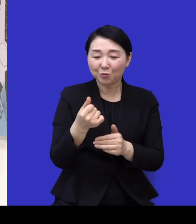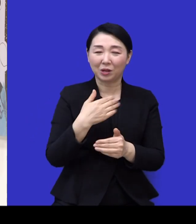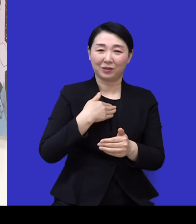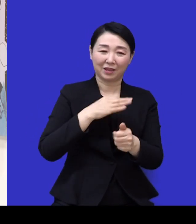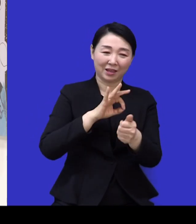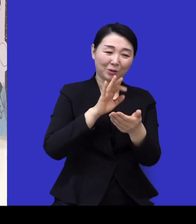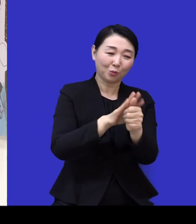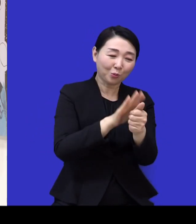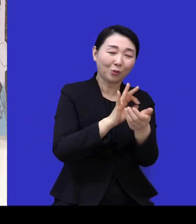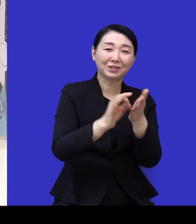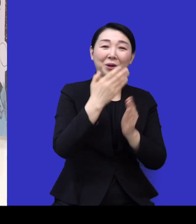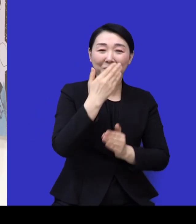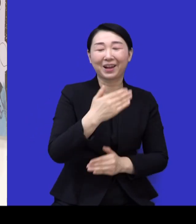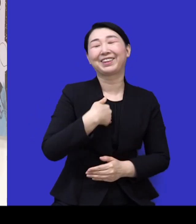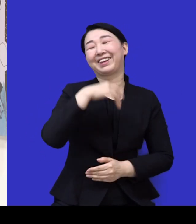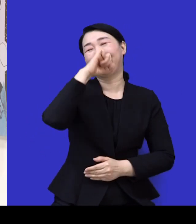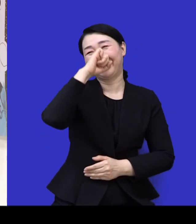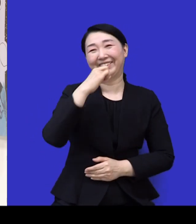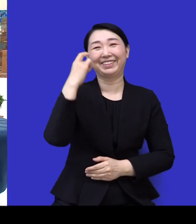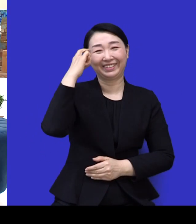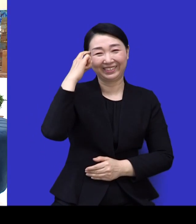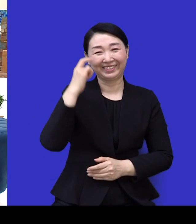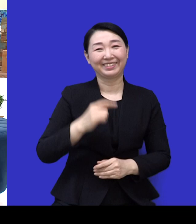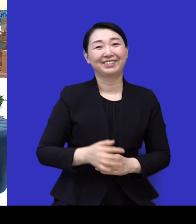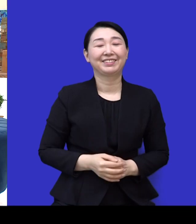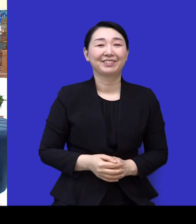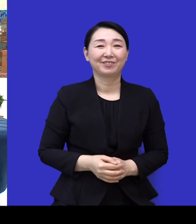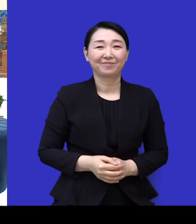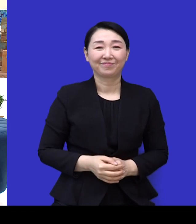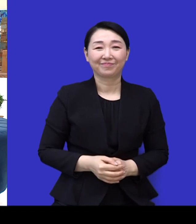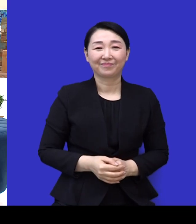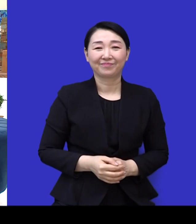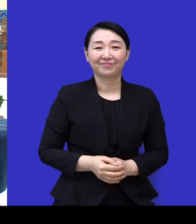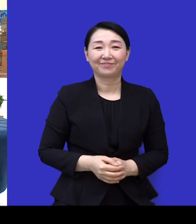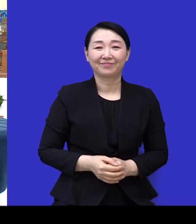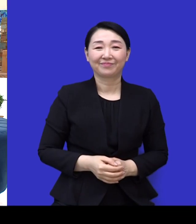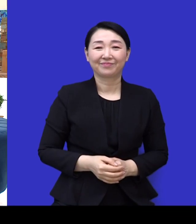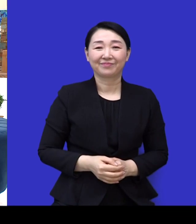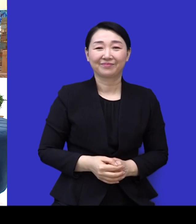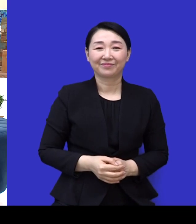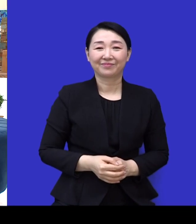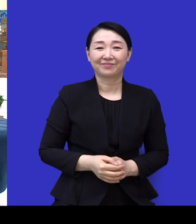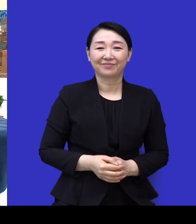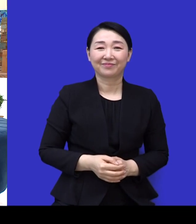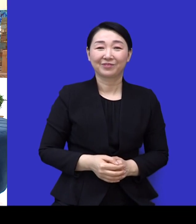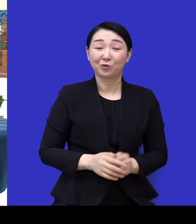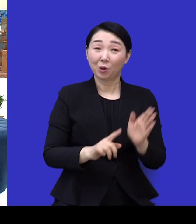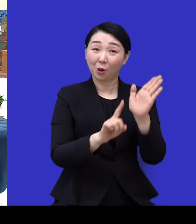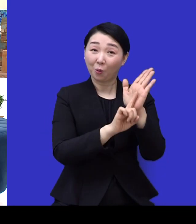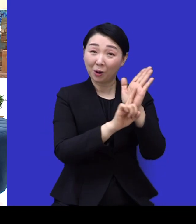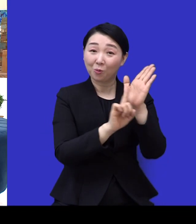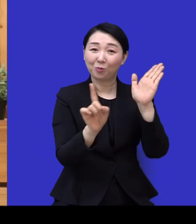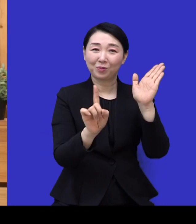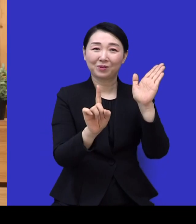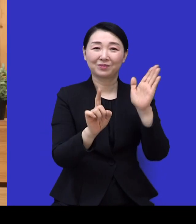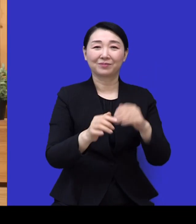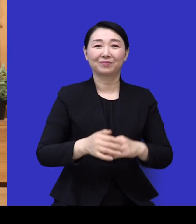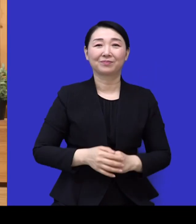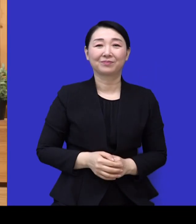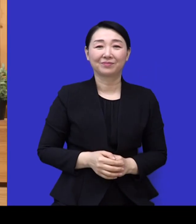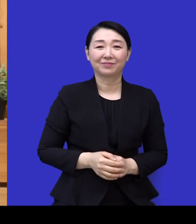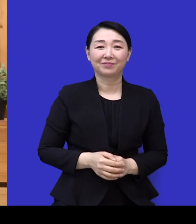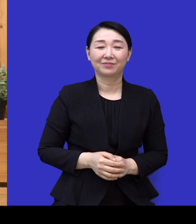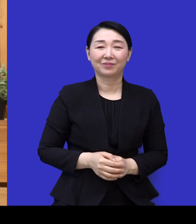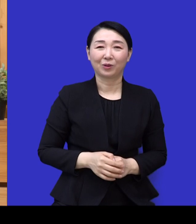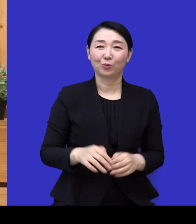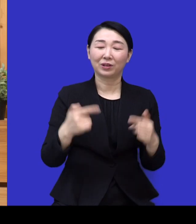사용되니까 좋다 하는 생각으로 하고 있죠. 우리 그 왜 광고라는 게 그런 거잖아요. 네. 사실 그 우리가